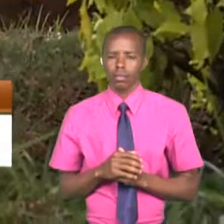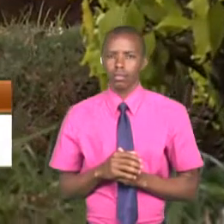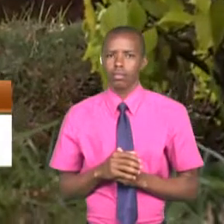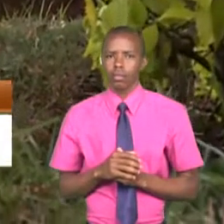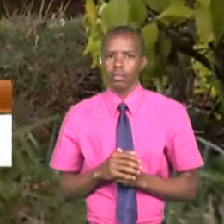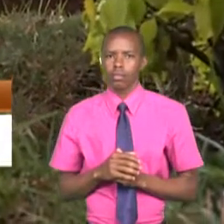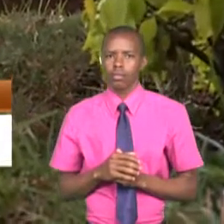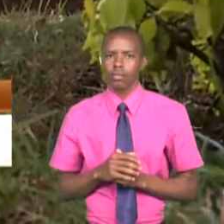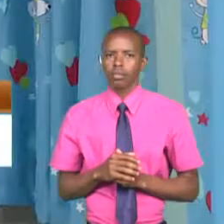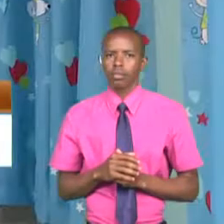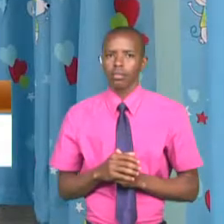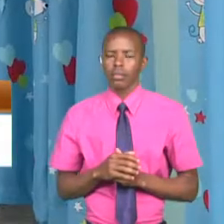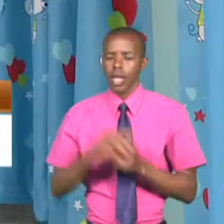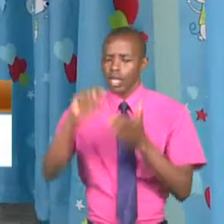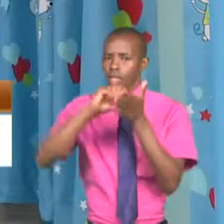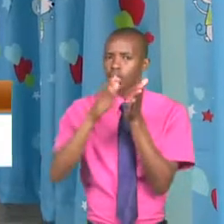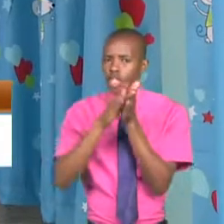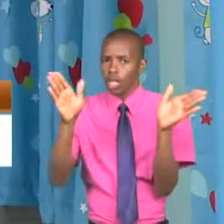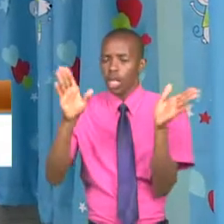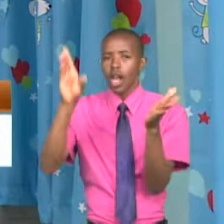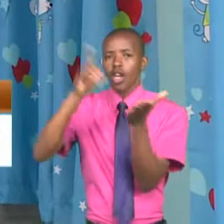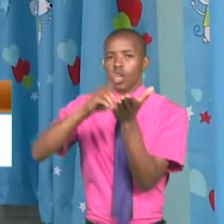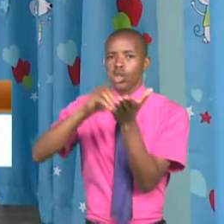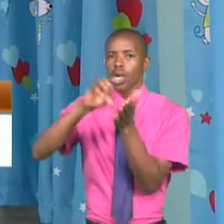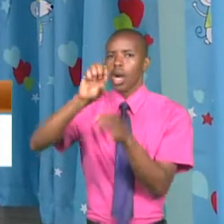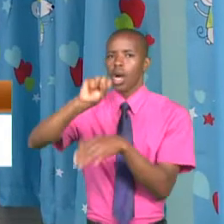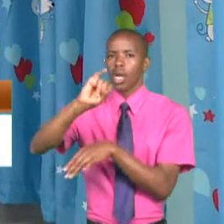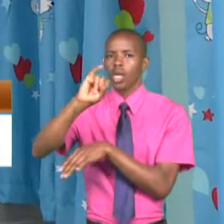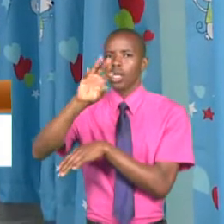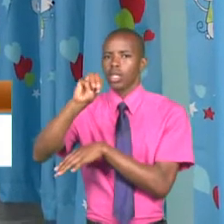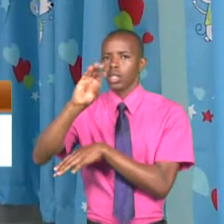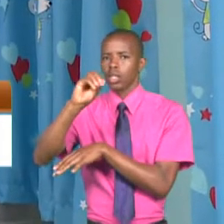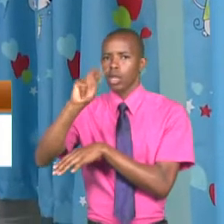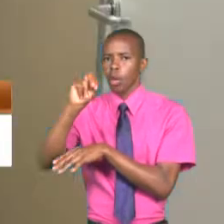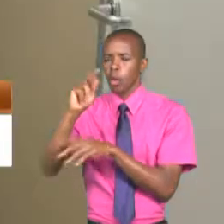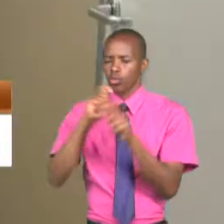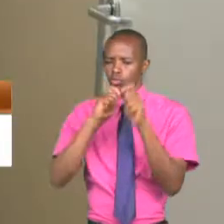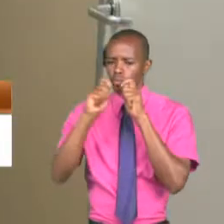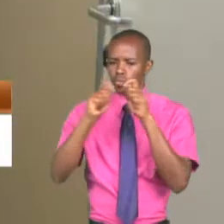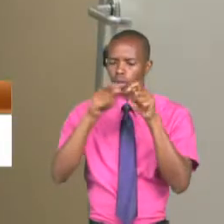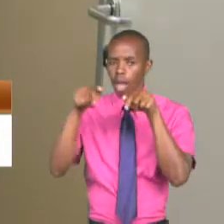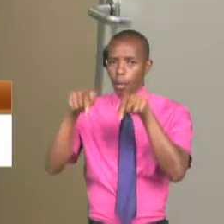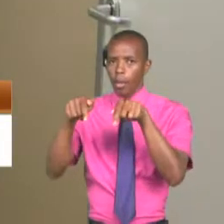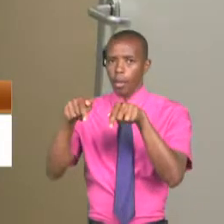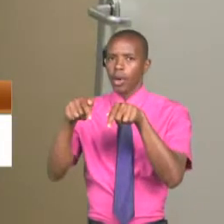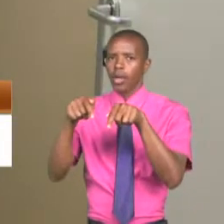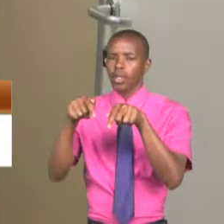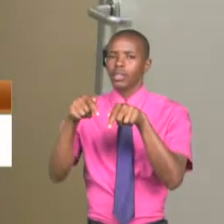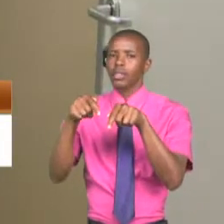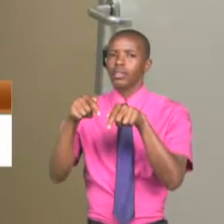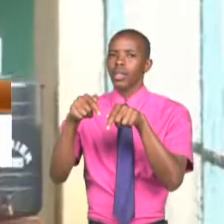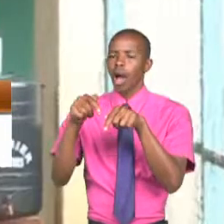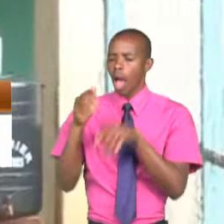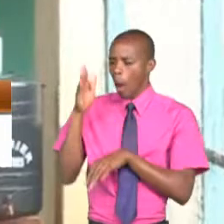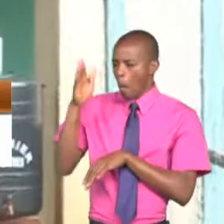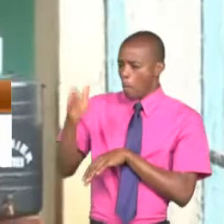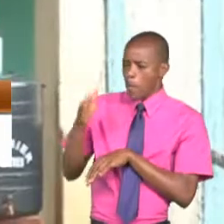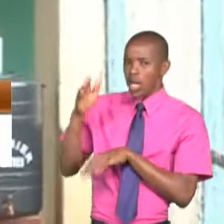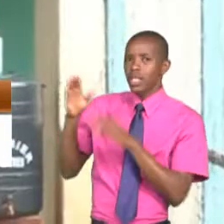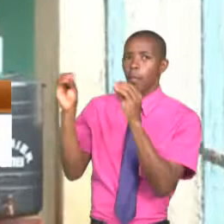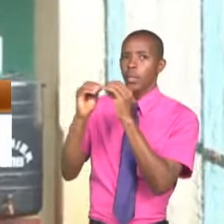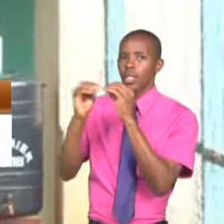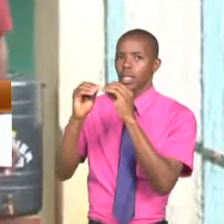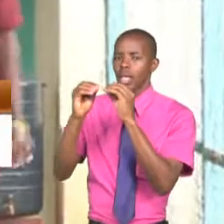Katibu mkuu wa muungano wa madaktari nchini Simon Kigondu kwenye mahojiano na runinga ya Switch alidai mkutano wa Naivasha ambao